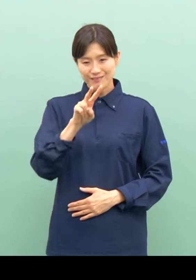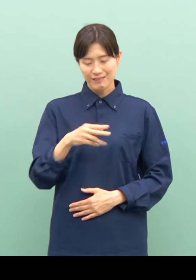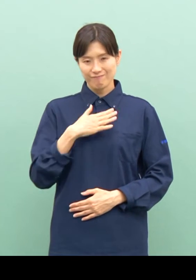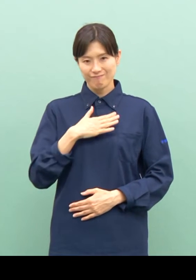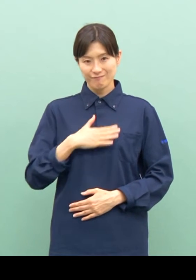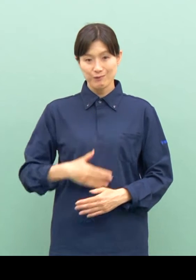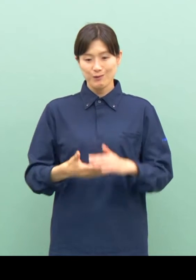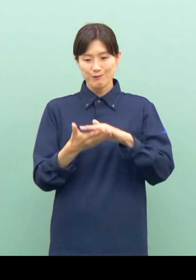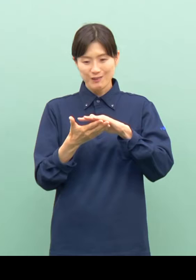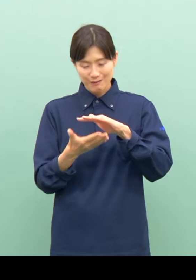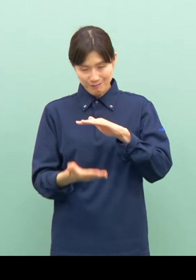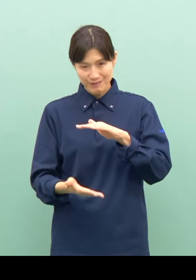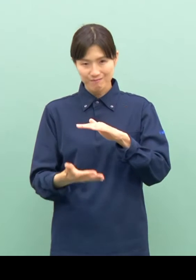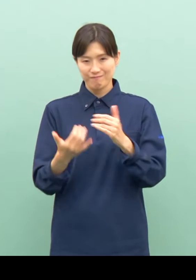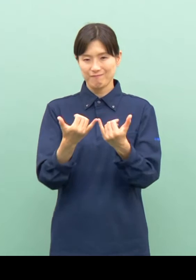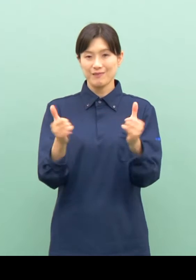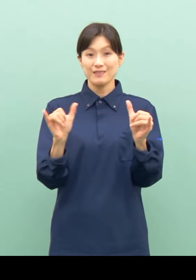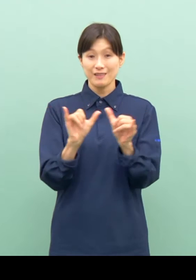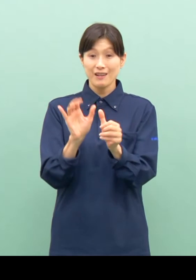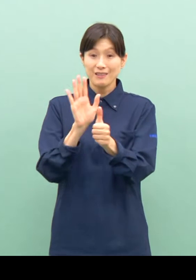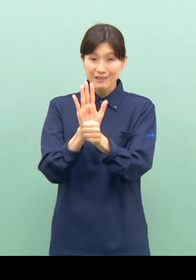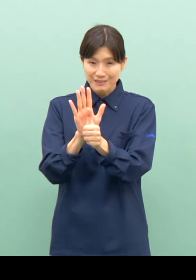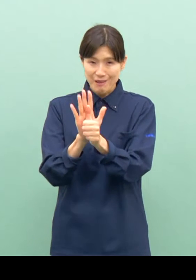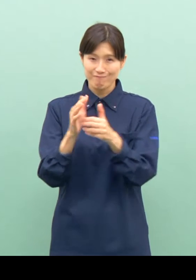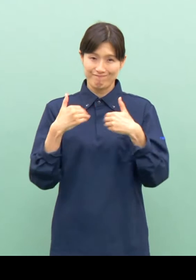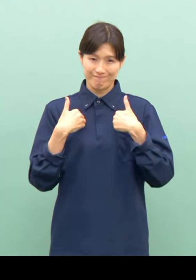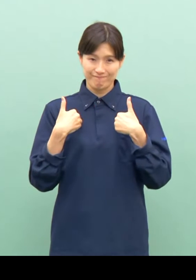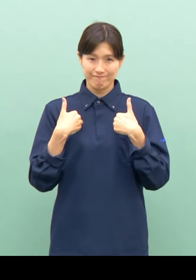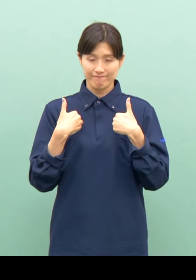会全体で向き合い支援すべきですね。